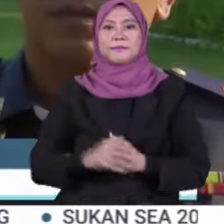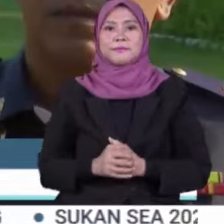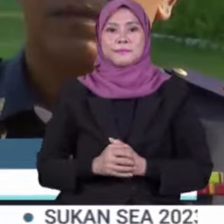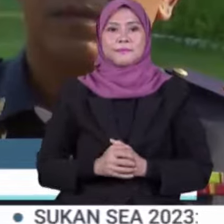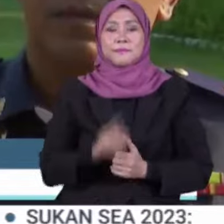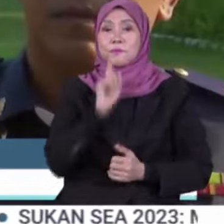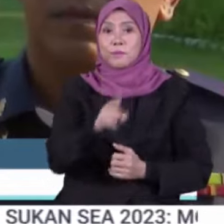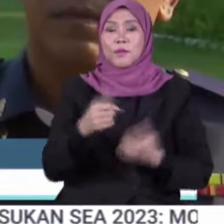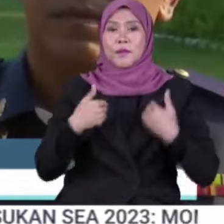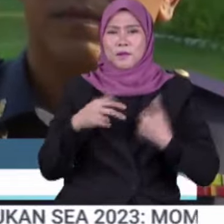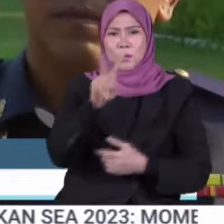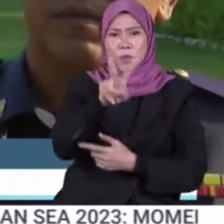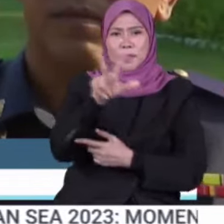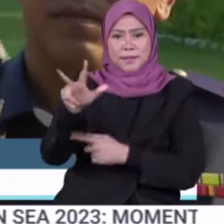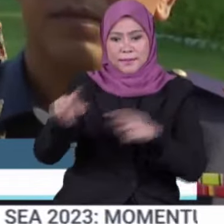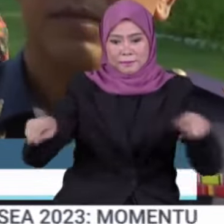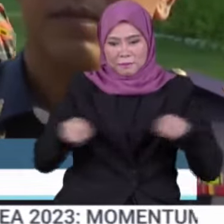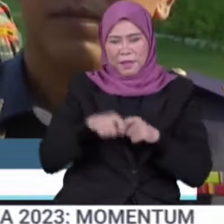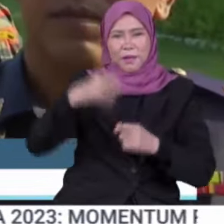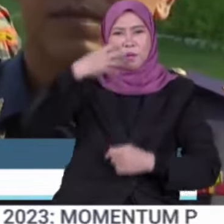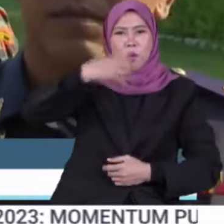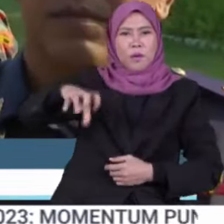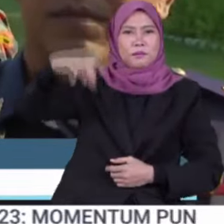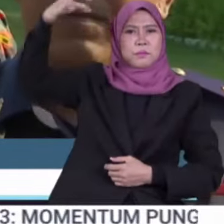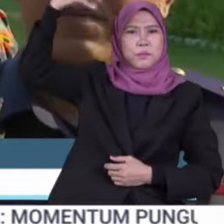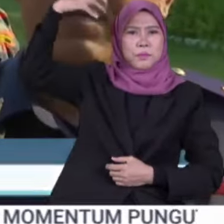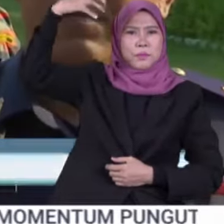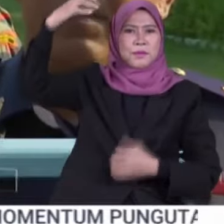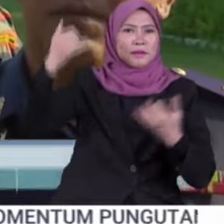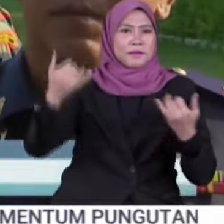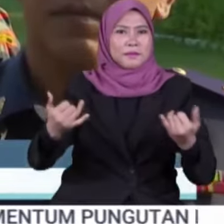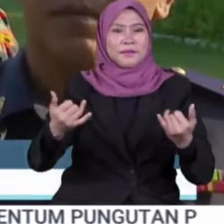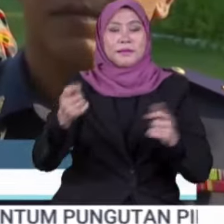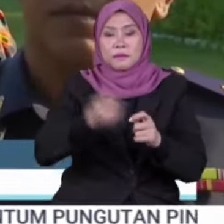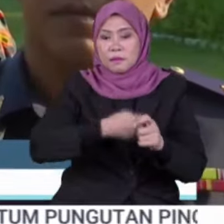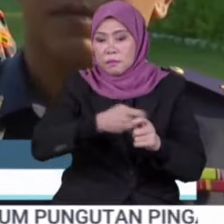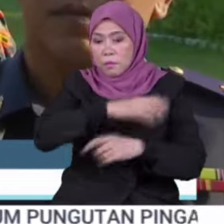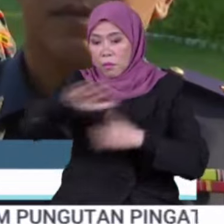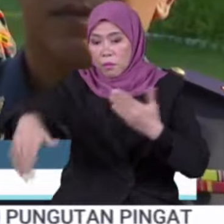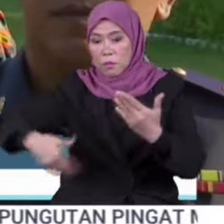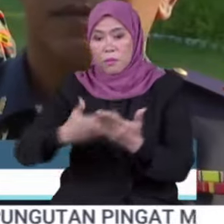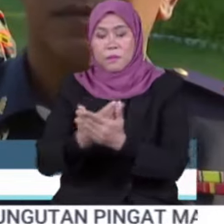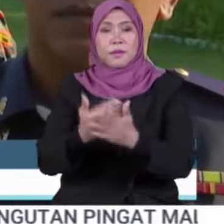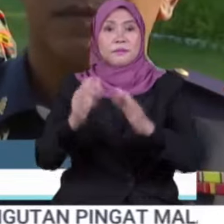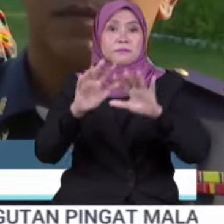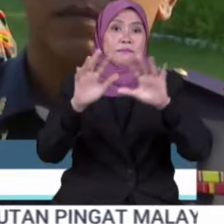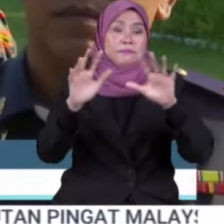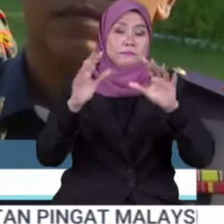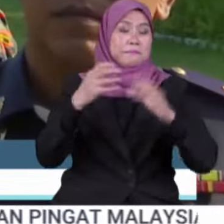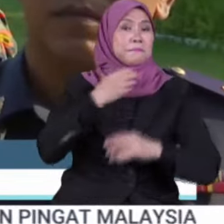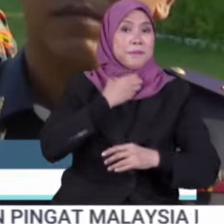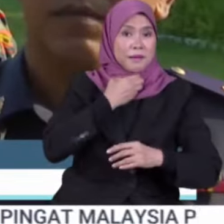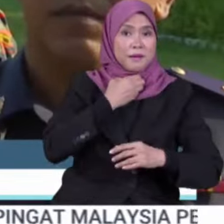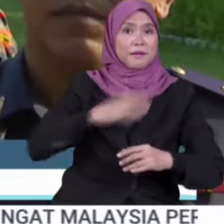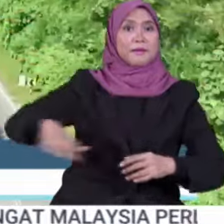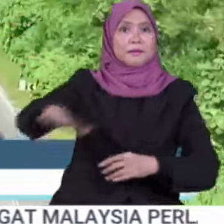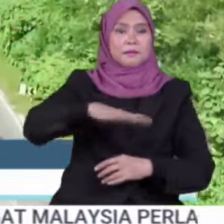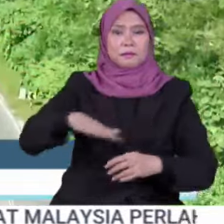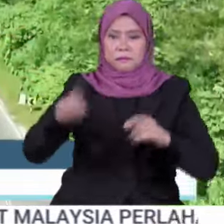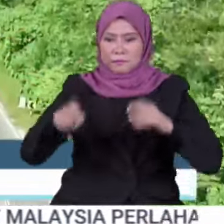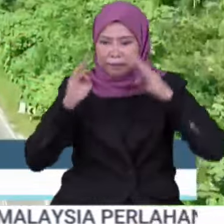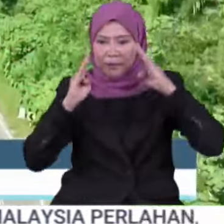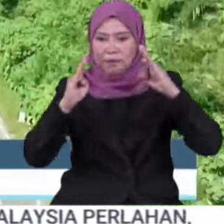kepada 23 titik panas, tetapi bagi keseluruhan setiap inci bumi negeri Perak ini akan kita bagikan perhatian yang serius